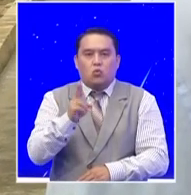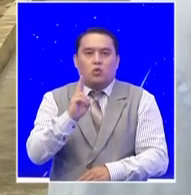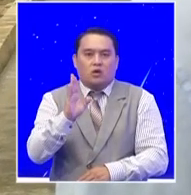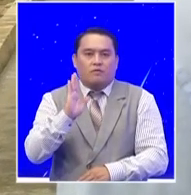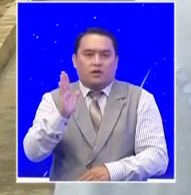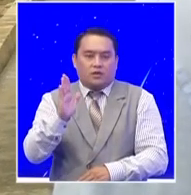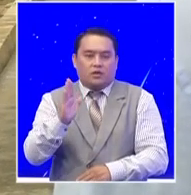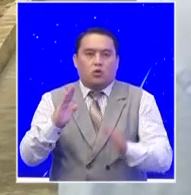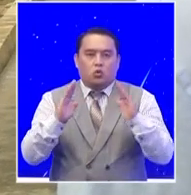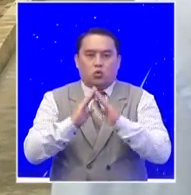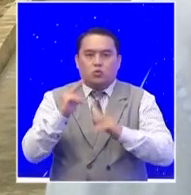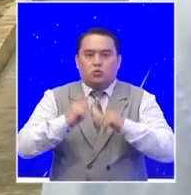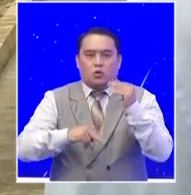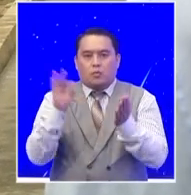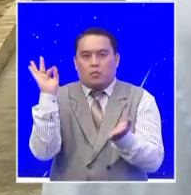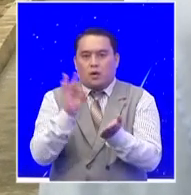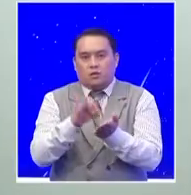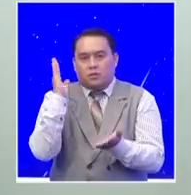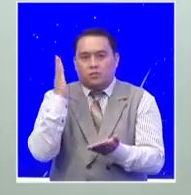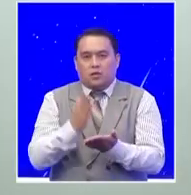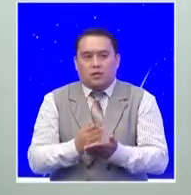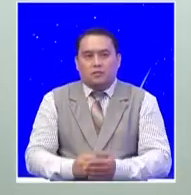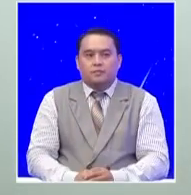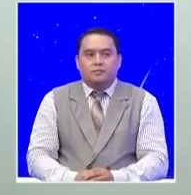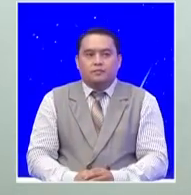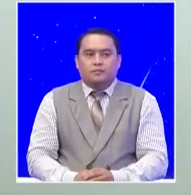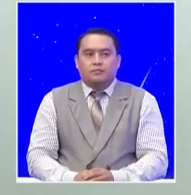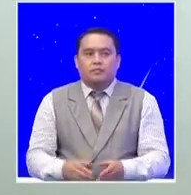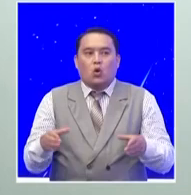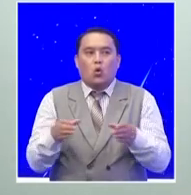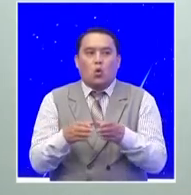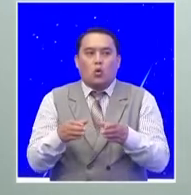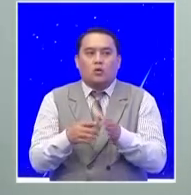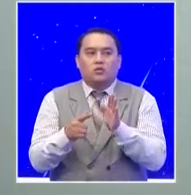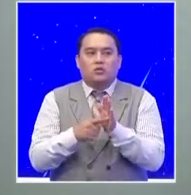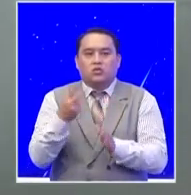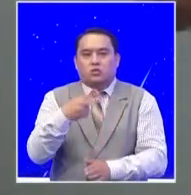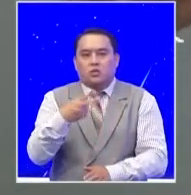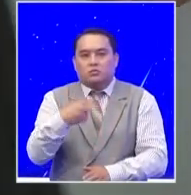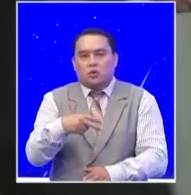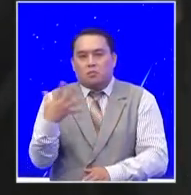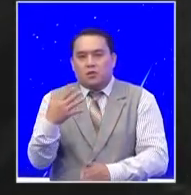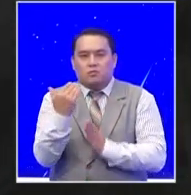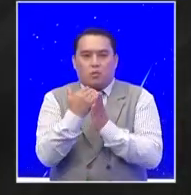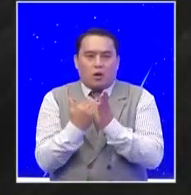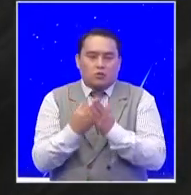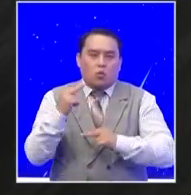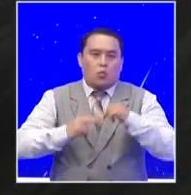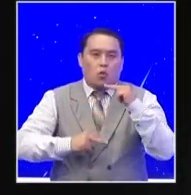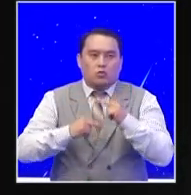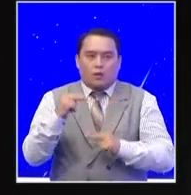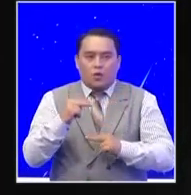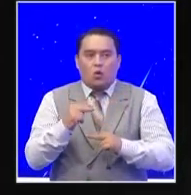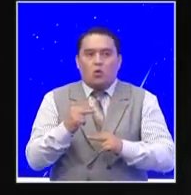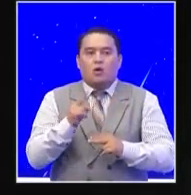үй соғатын мақсатымыз, ниетіміз бар. Жалпы Теңіз Тауэрс тұрғын үй кешені 7-20-25 бағдарламасы бойынша бой көтеріпті.